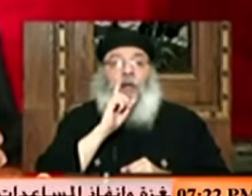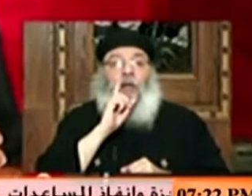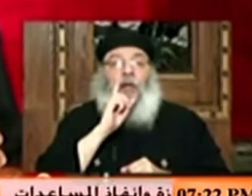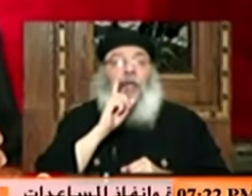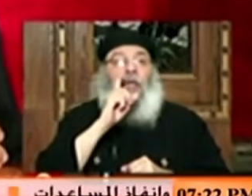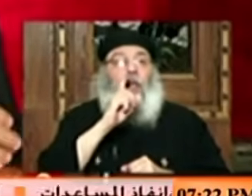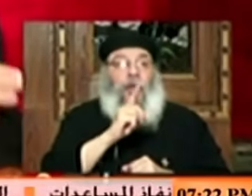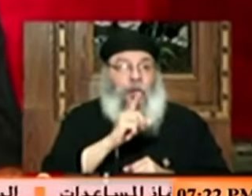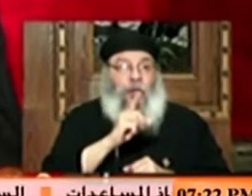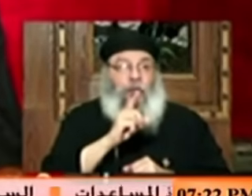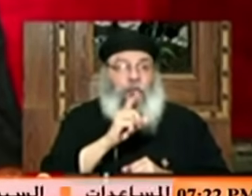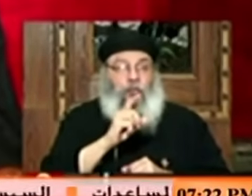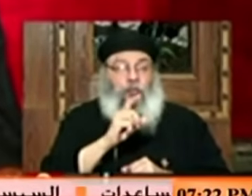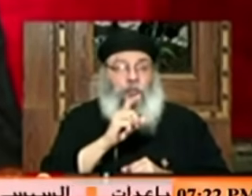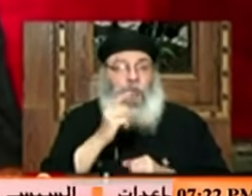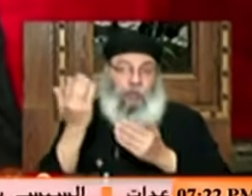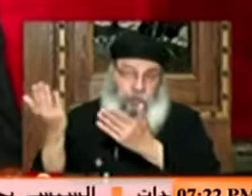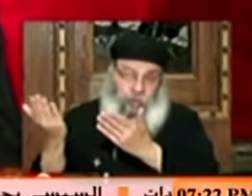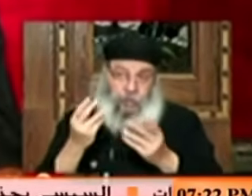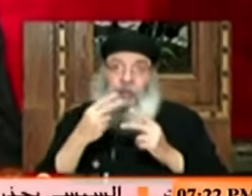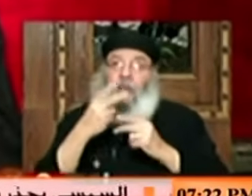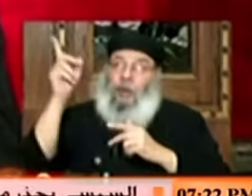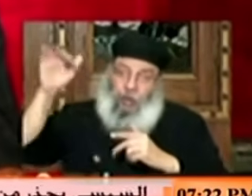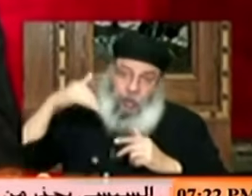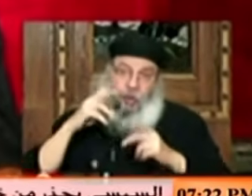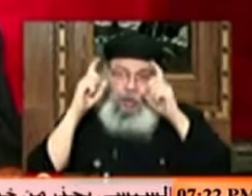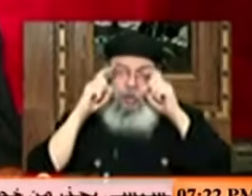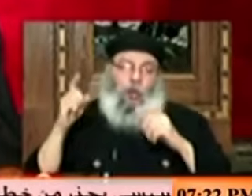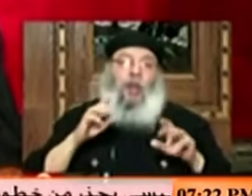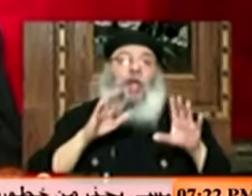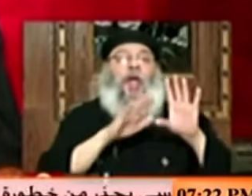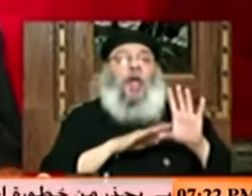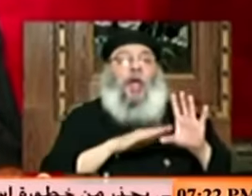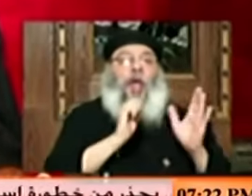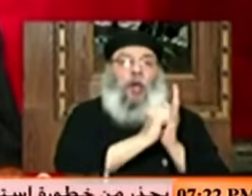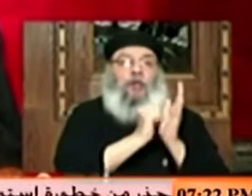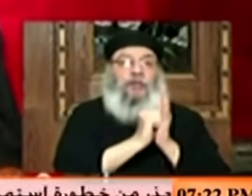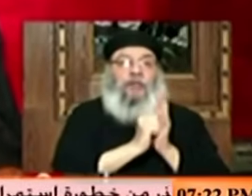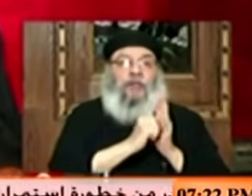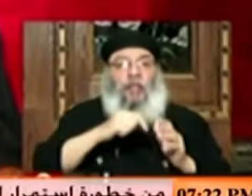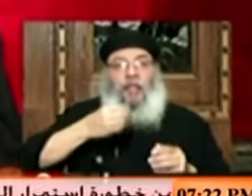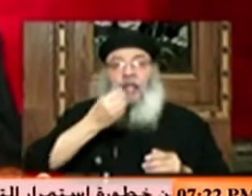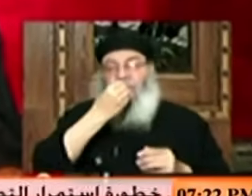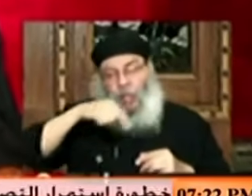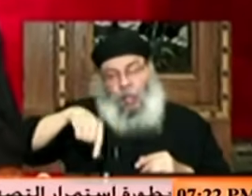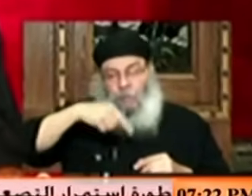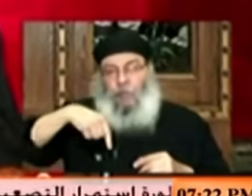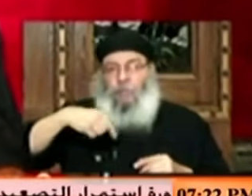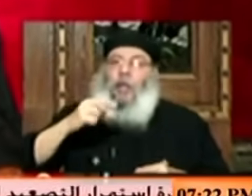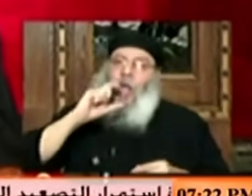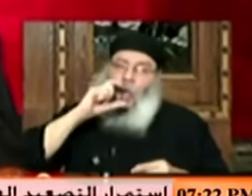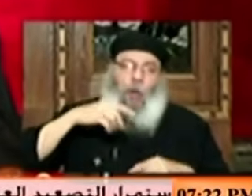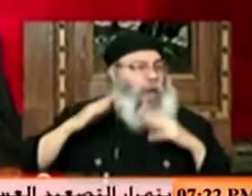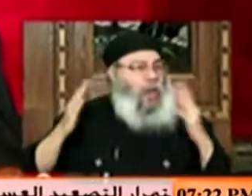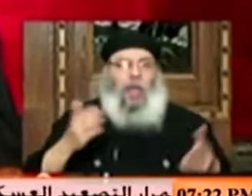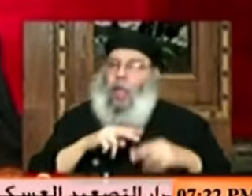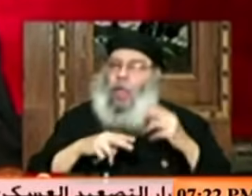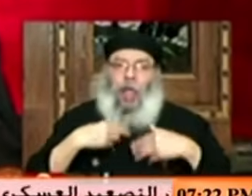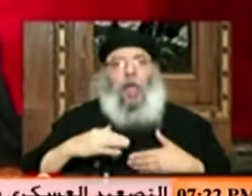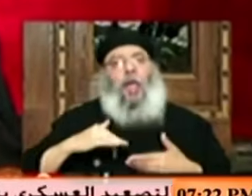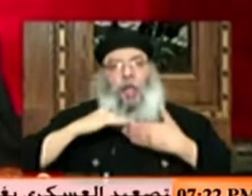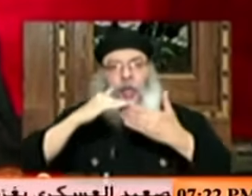استقبلوا الناس المعزين وانا هقعد في المطبخ اعمل لكم القهوه اعمل اكل اي حاجه